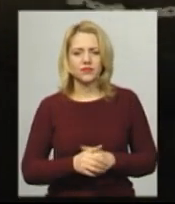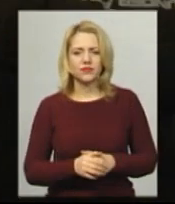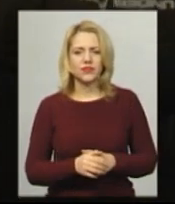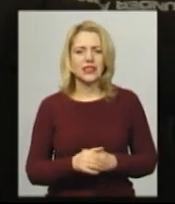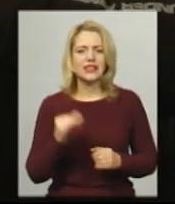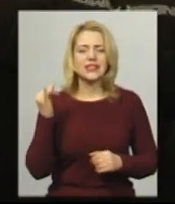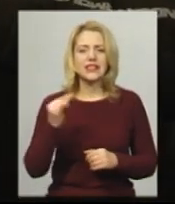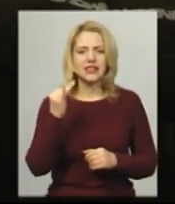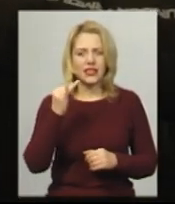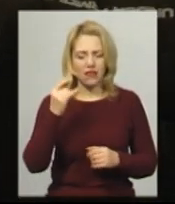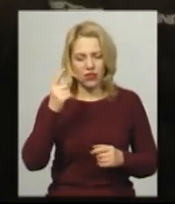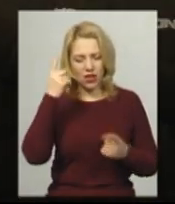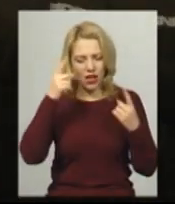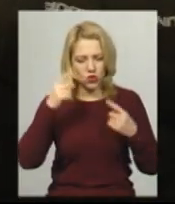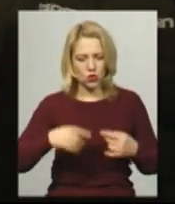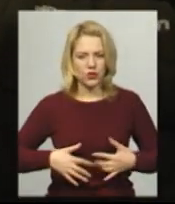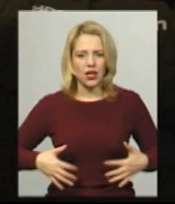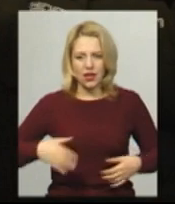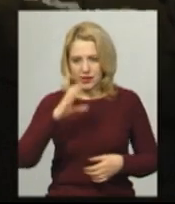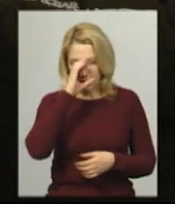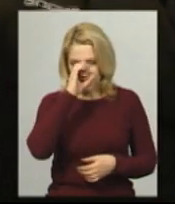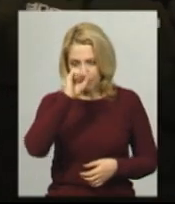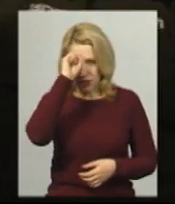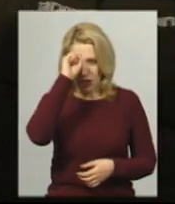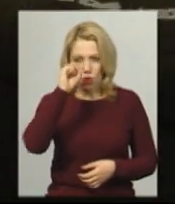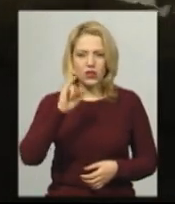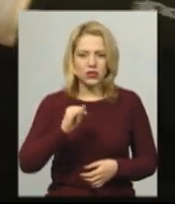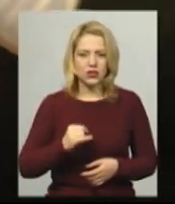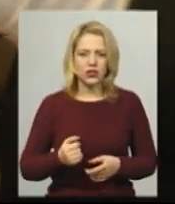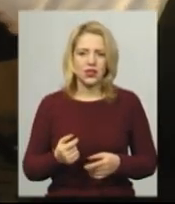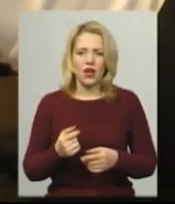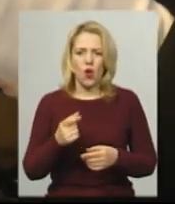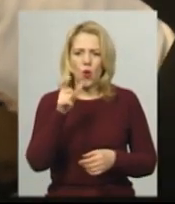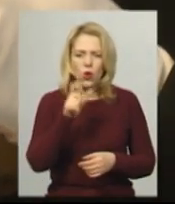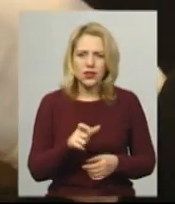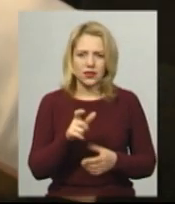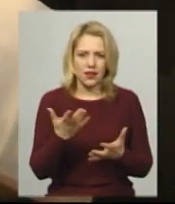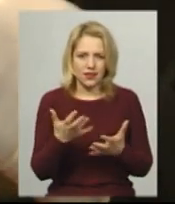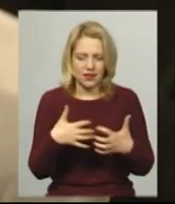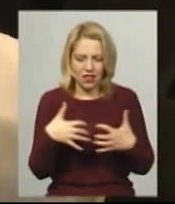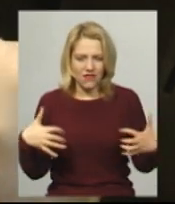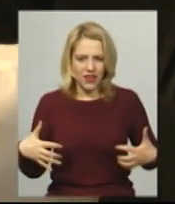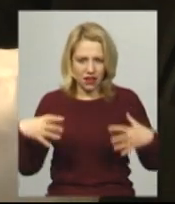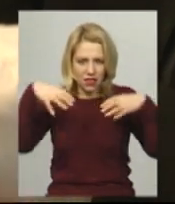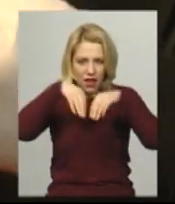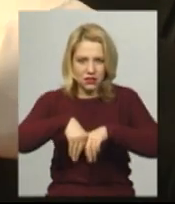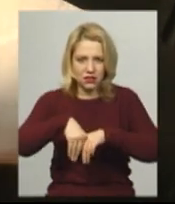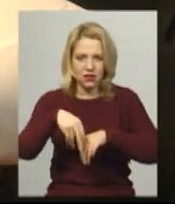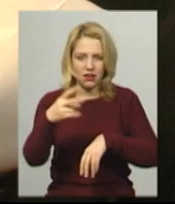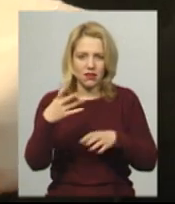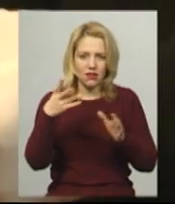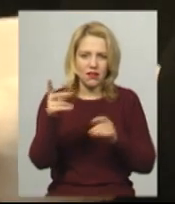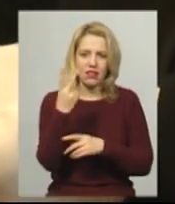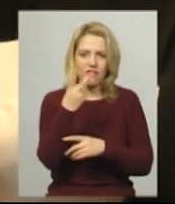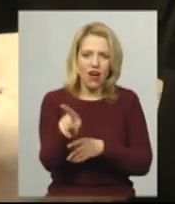казкові звіри, це і єдинорог, це і людина, тварина якась з двома хвостами, це